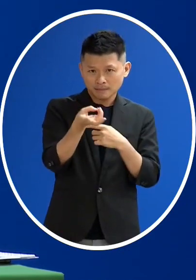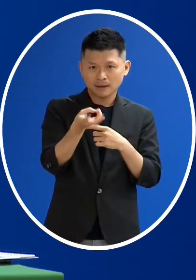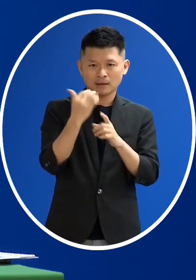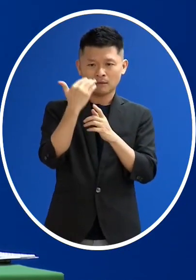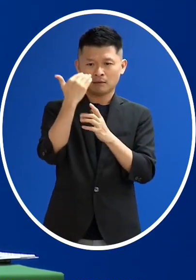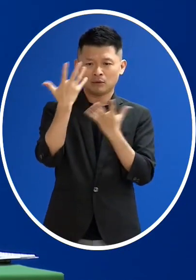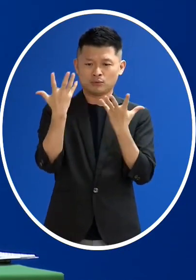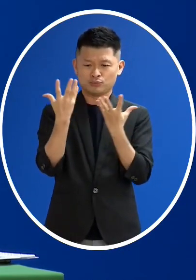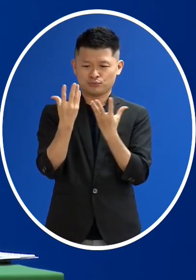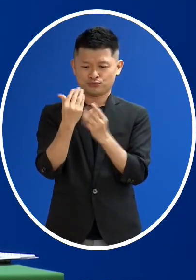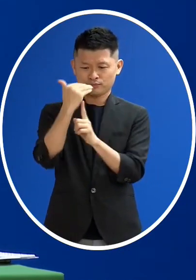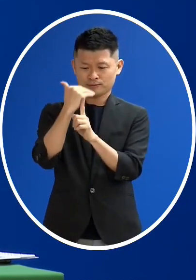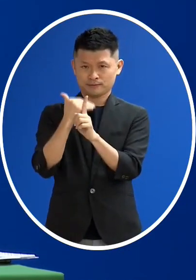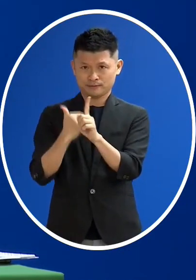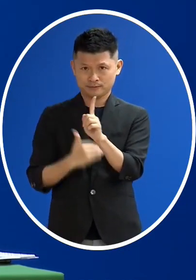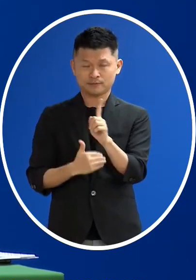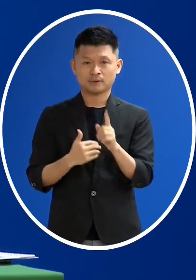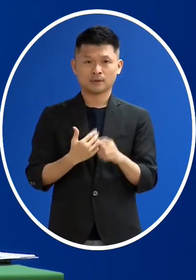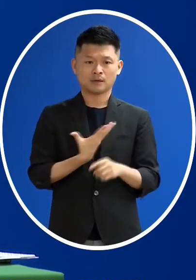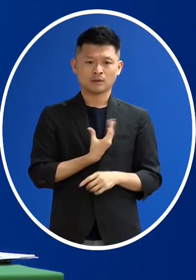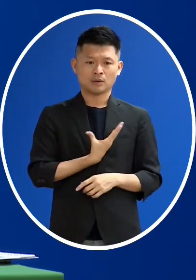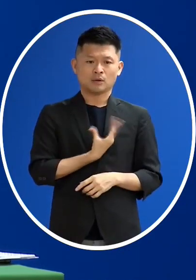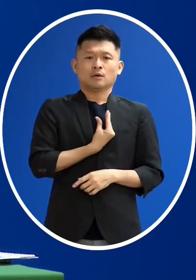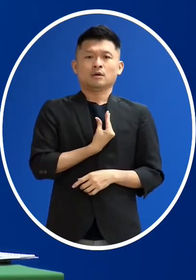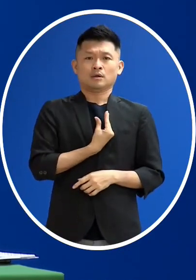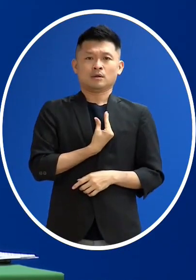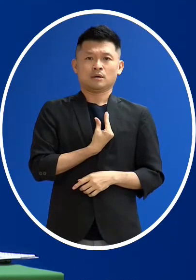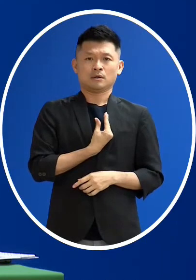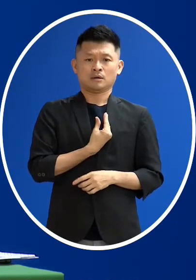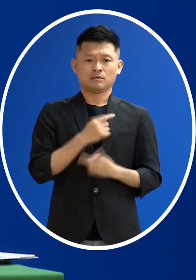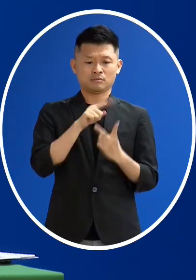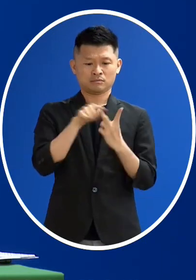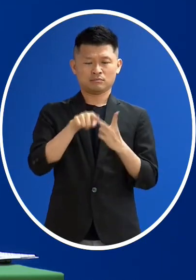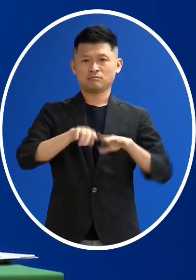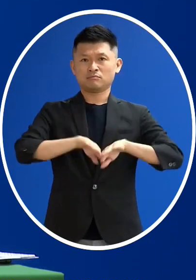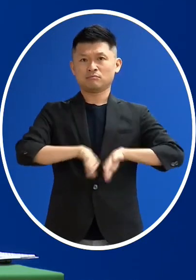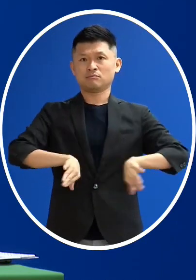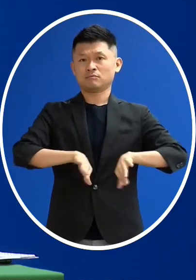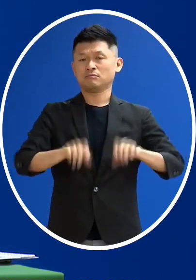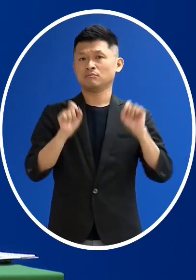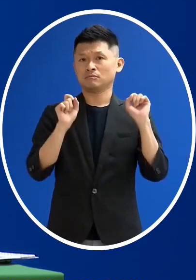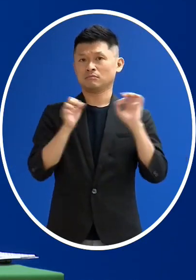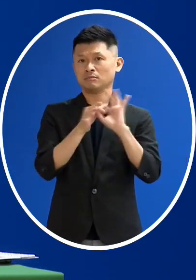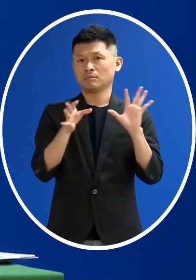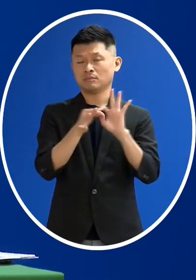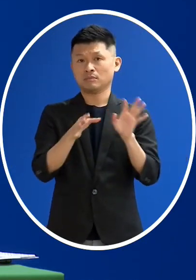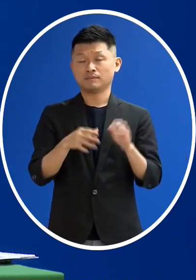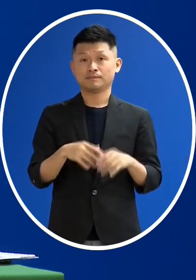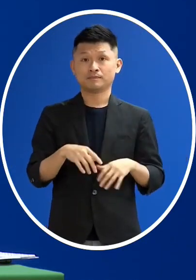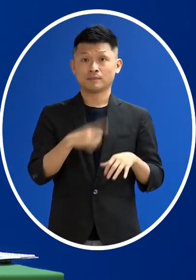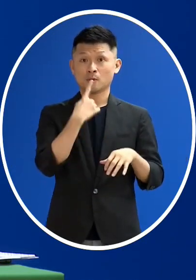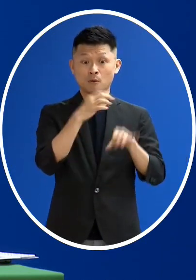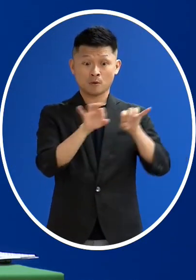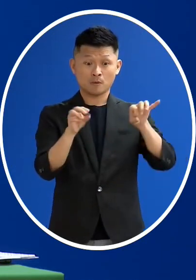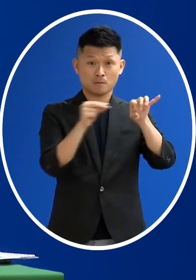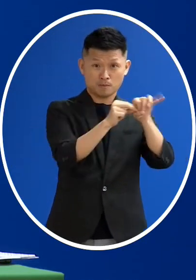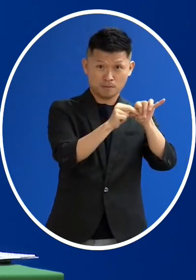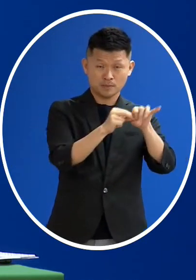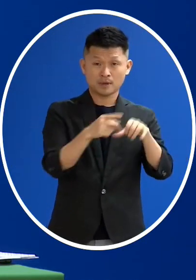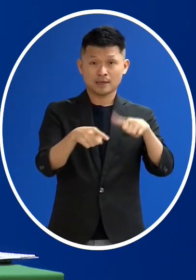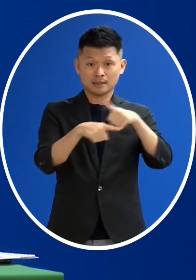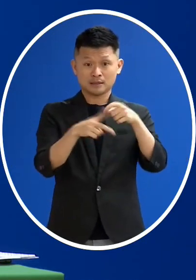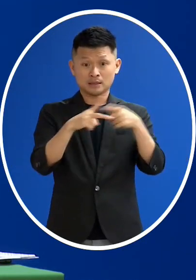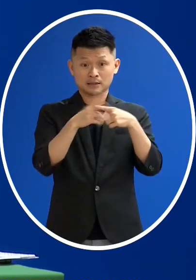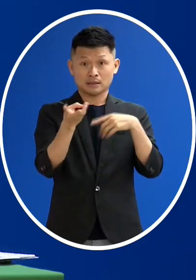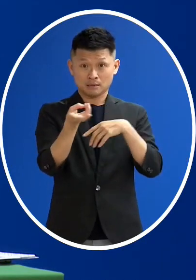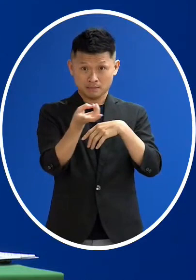这个部分，跟心肌梗塞这其实不同的机转，那像血栓病血小板滴下，它